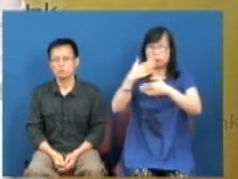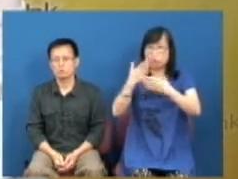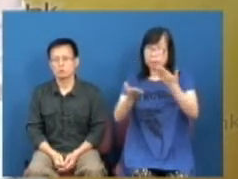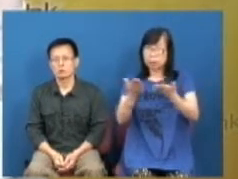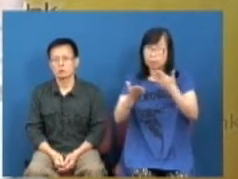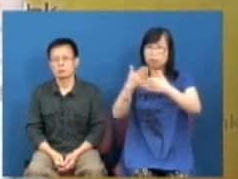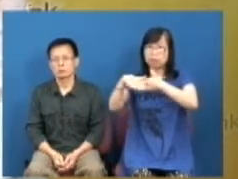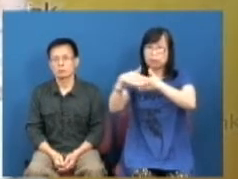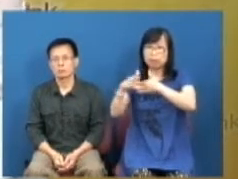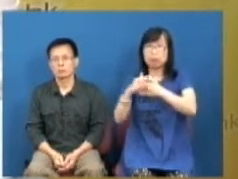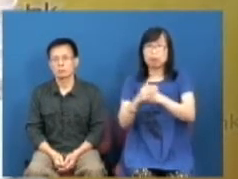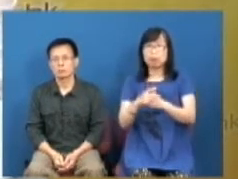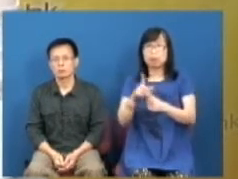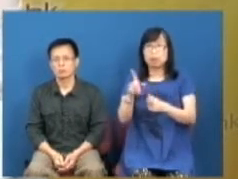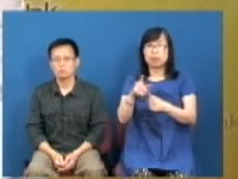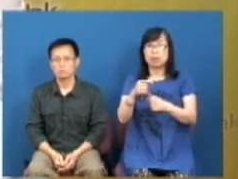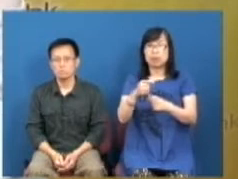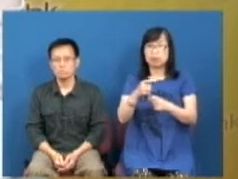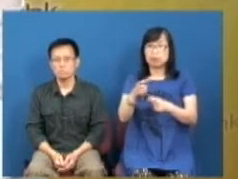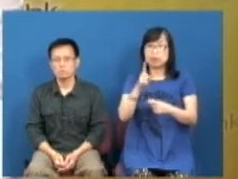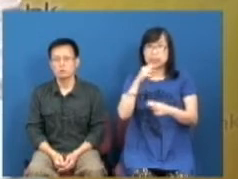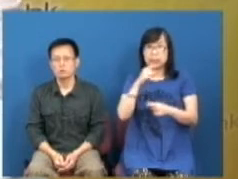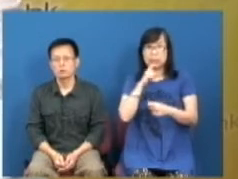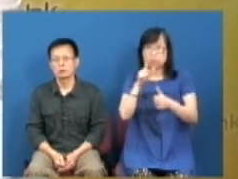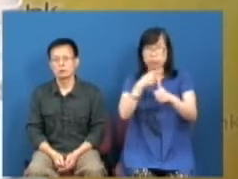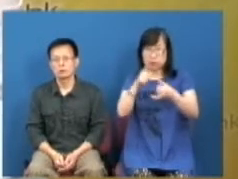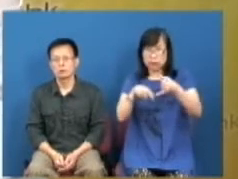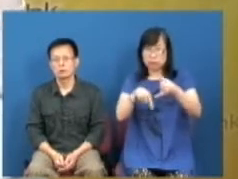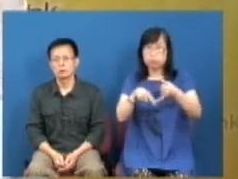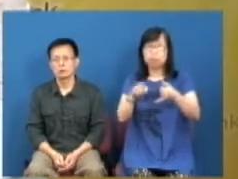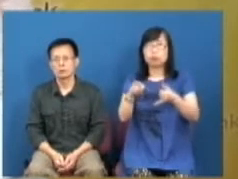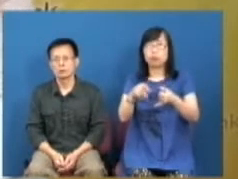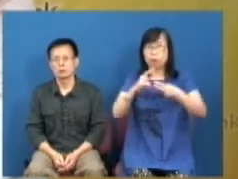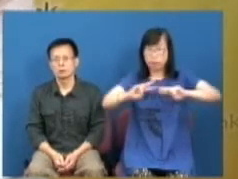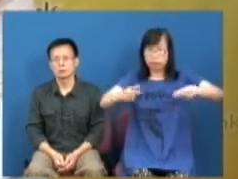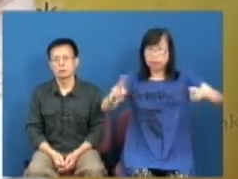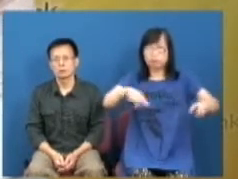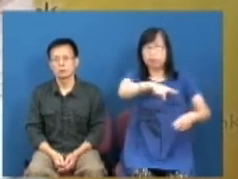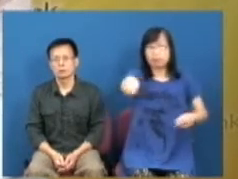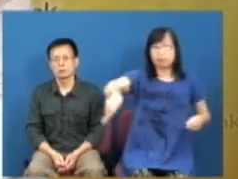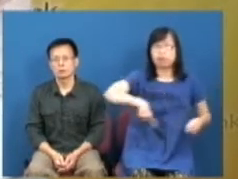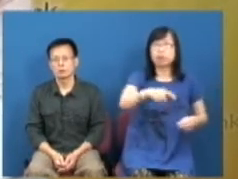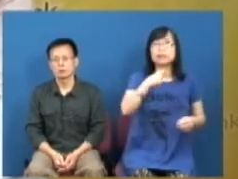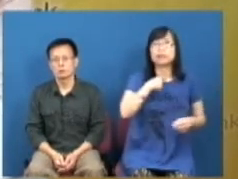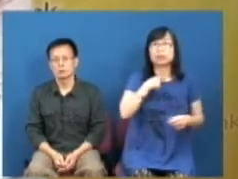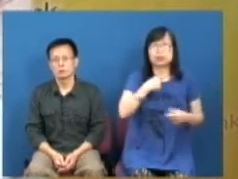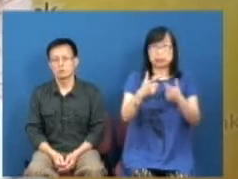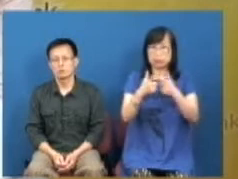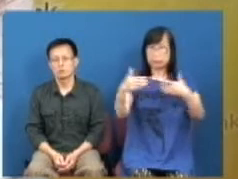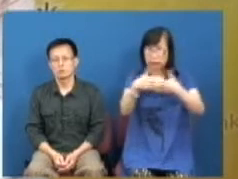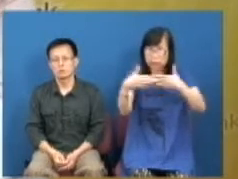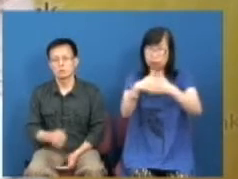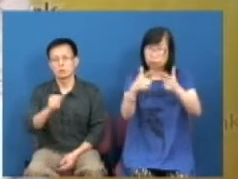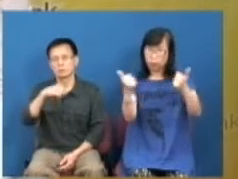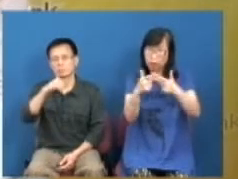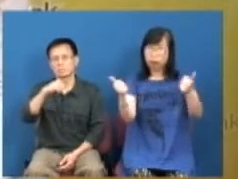即係你話商業嘅元素啊。咁你始終你發展一笪地方，你都要交通配套㗎。係 啊， 咁